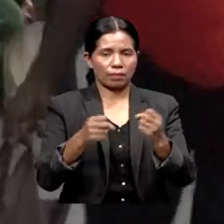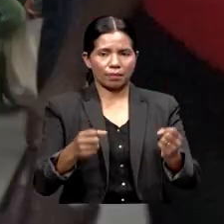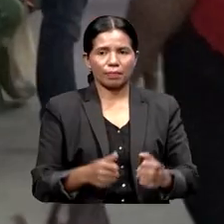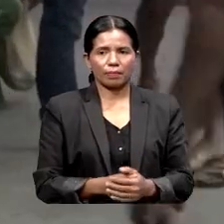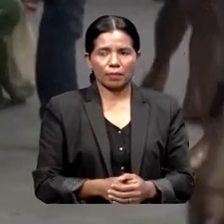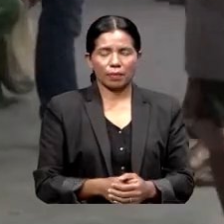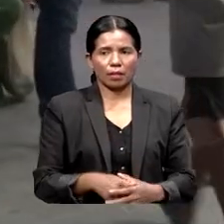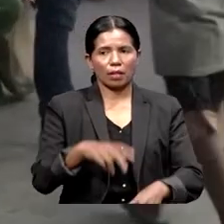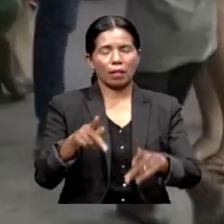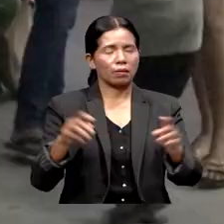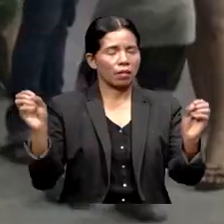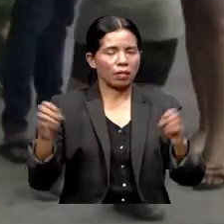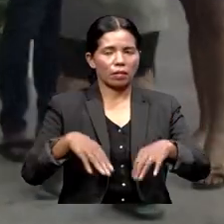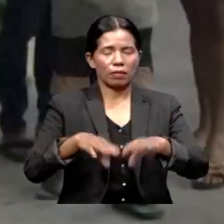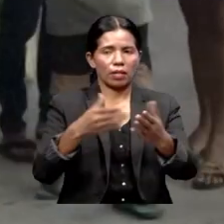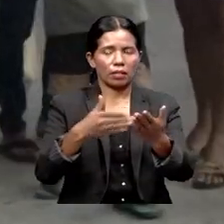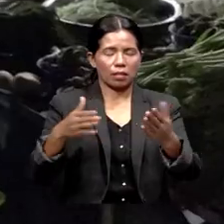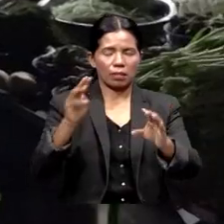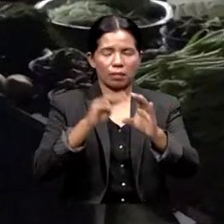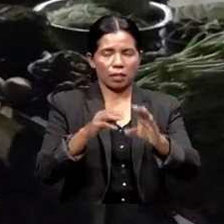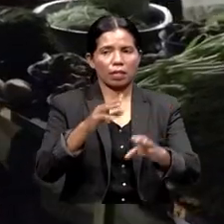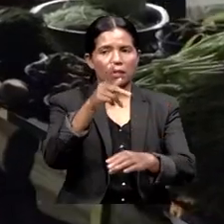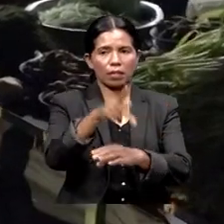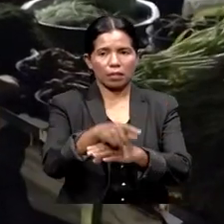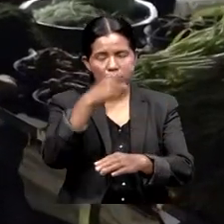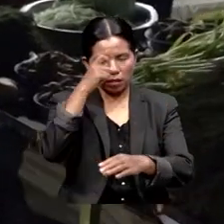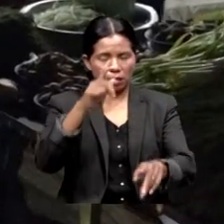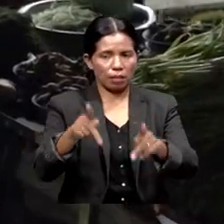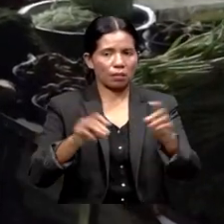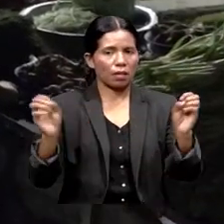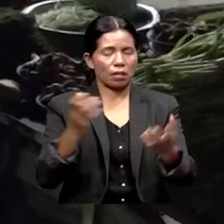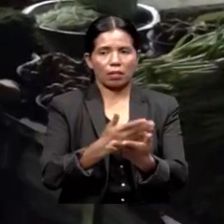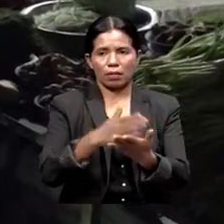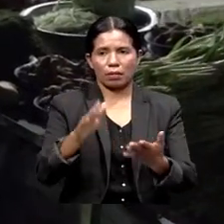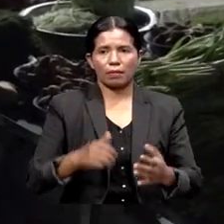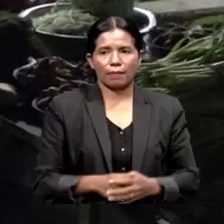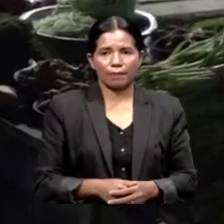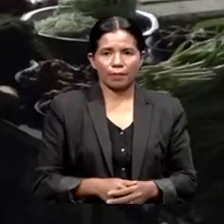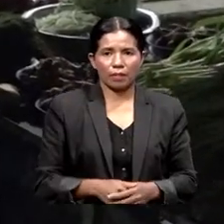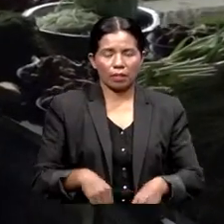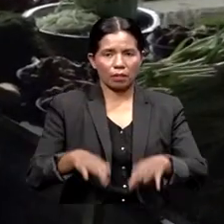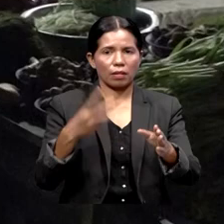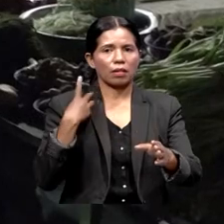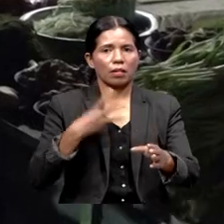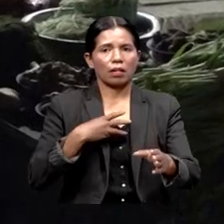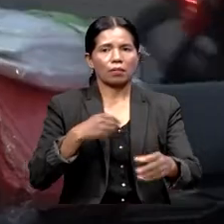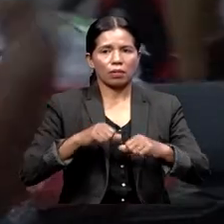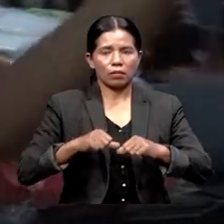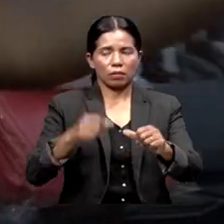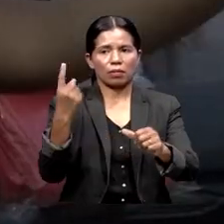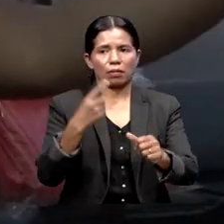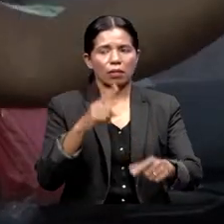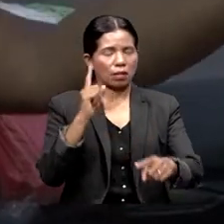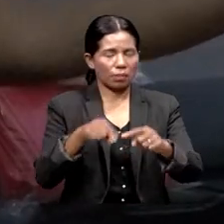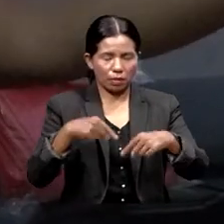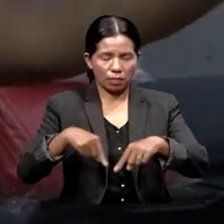selok vendedor sila la kohi fan sasani ya merkadu laran tambah komprador laiha. Kami saram selai buat dipenti am fan kontinu na fati. Ini label